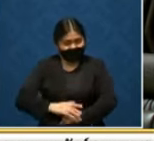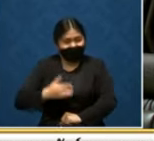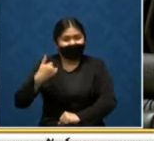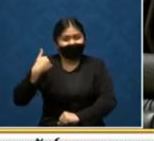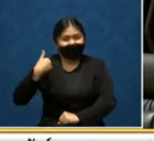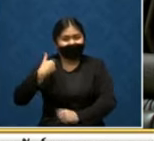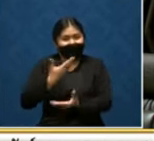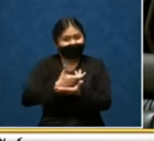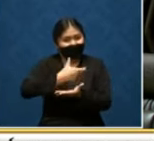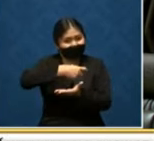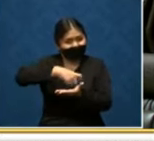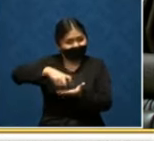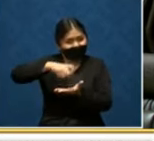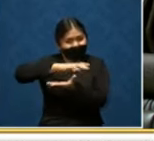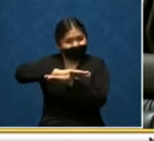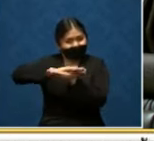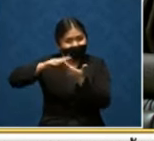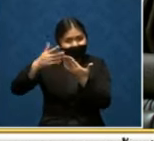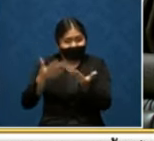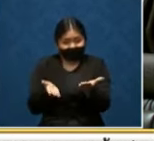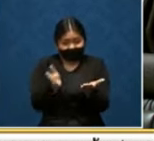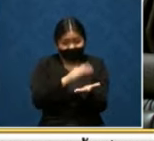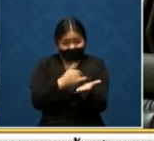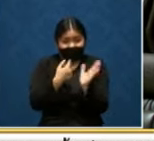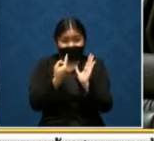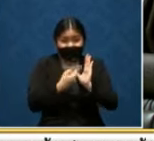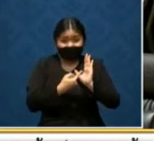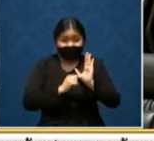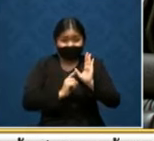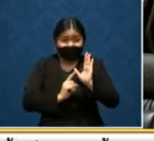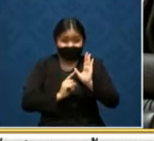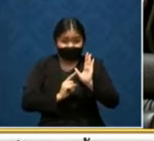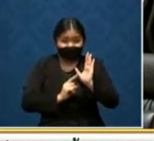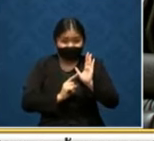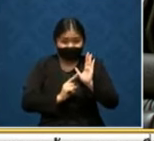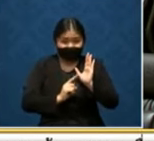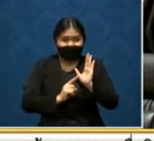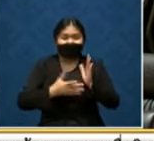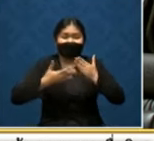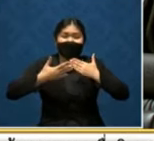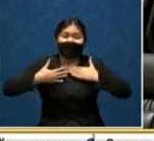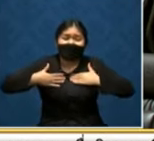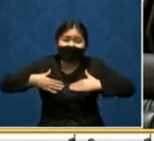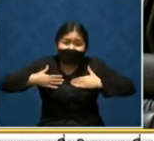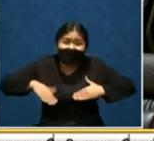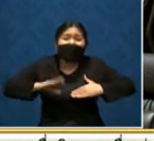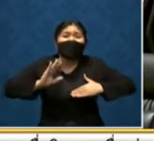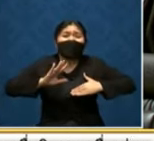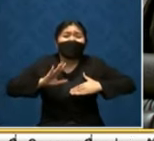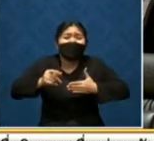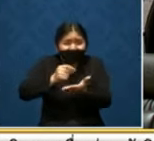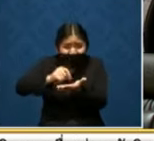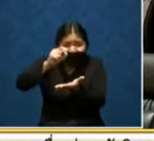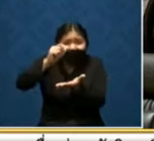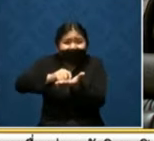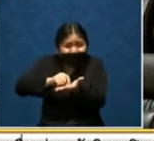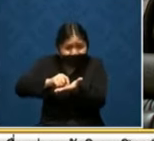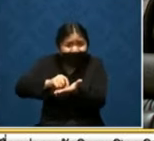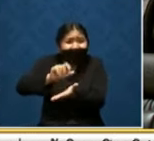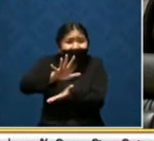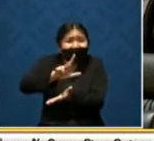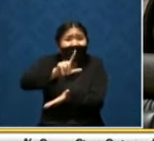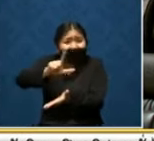โอนเงินเสร็จสรรพเรียบร้อยอ่ะหน้าต่อไปอันนี้ใจเย็นก่อนนะเพื่อนเพิ่งจะเซ็นสัญญากันมาแค่ 5ล้าน